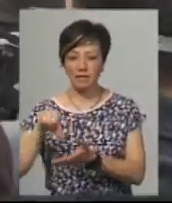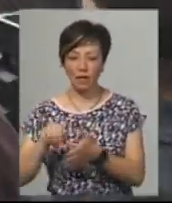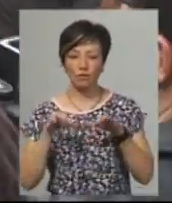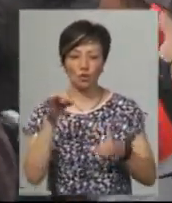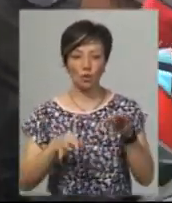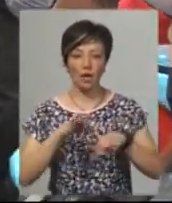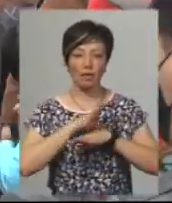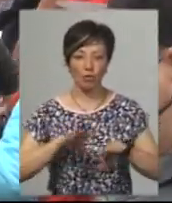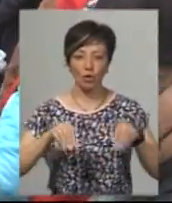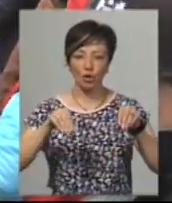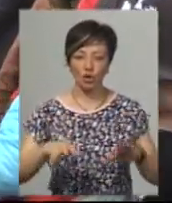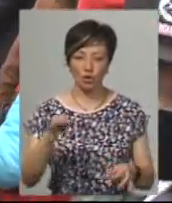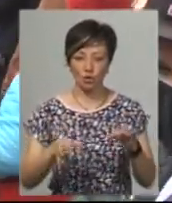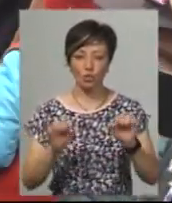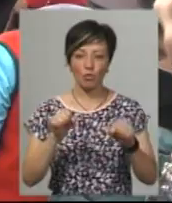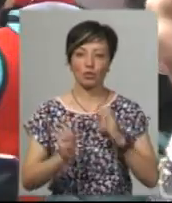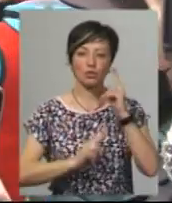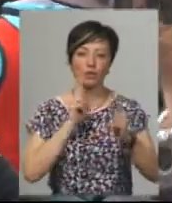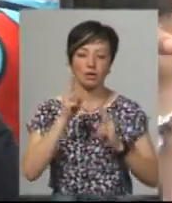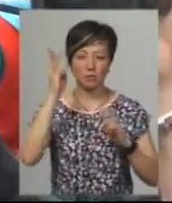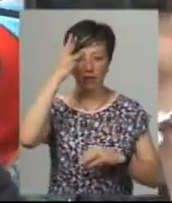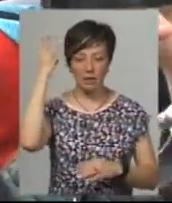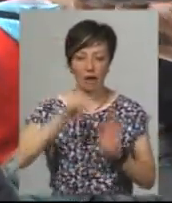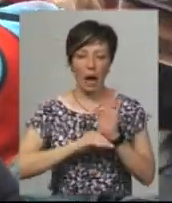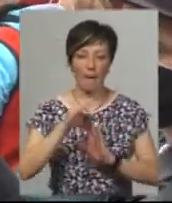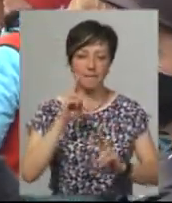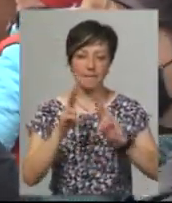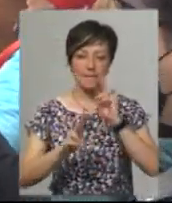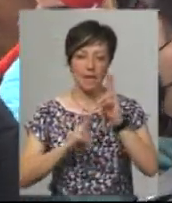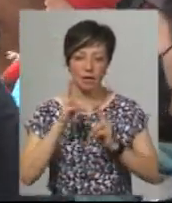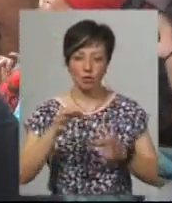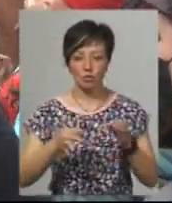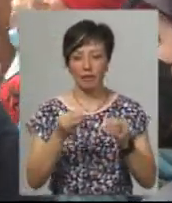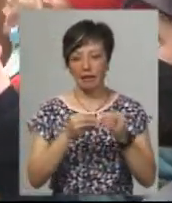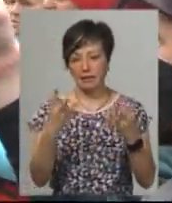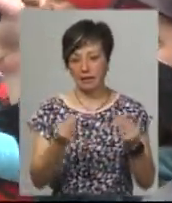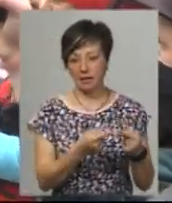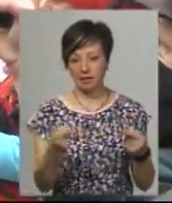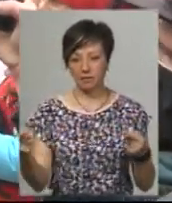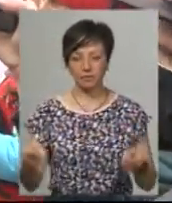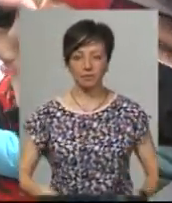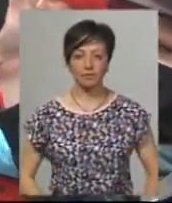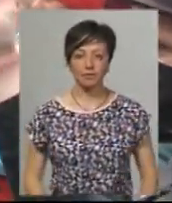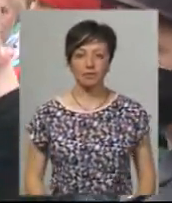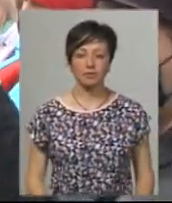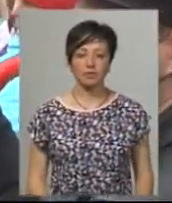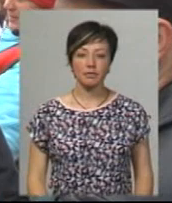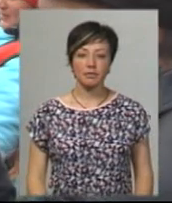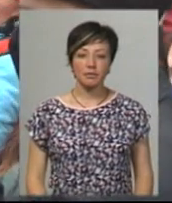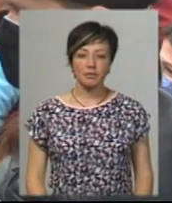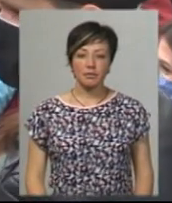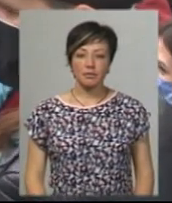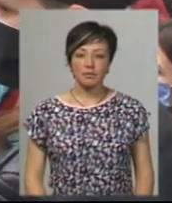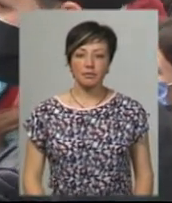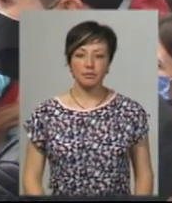суді не було. Рішення суду вони можуть оскаржити у Хмельницькому апеляційному суді впродовж 10 діб. Анастасія Збродова, Леся Боровець, Олександр